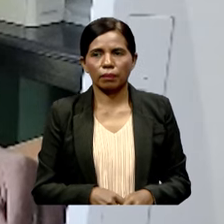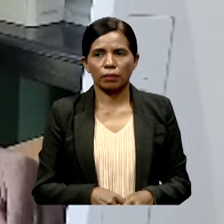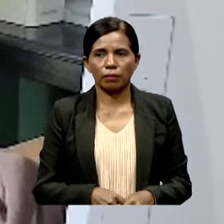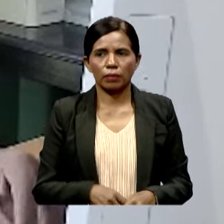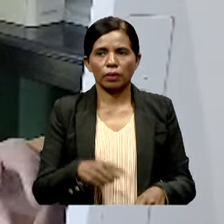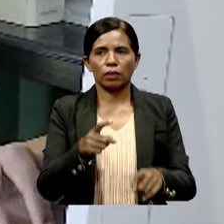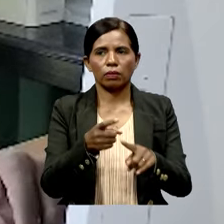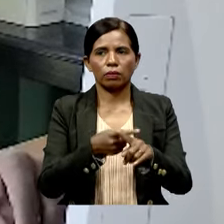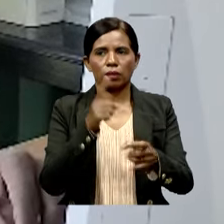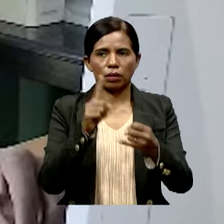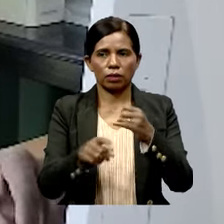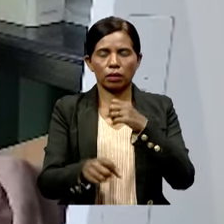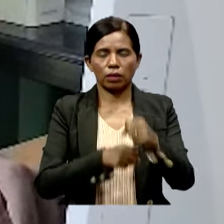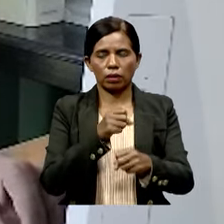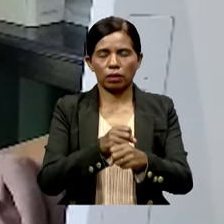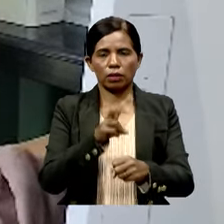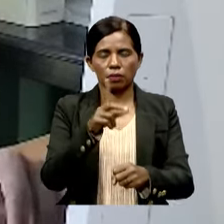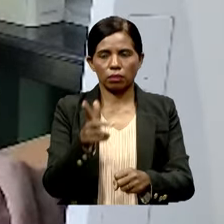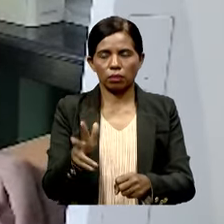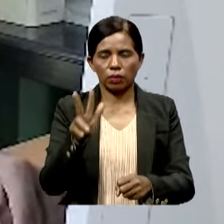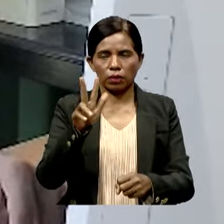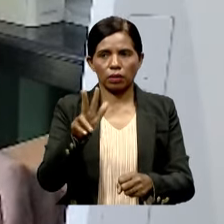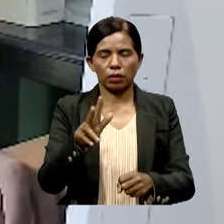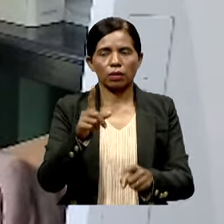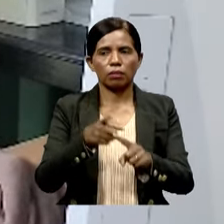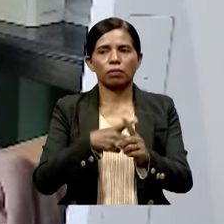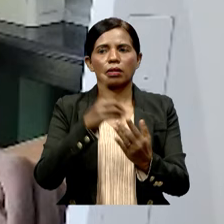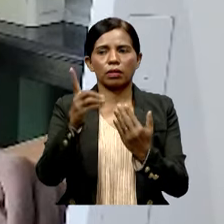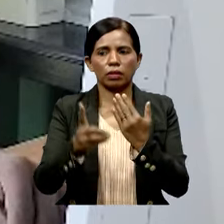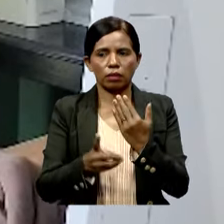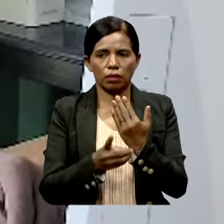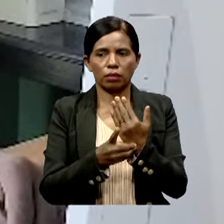fulan ikustino 2023 ini ya Desember